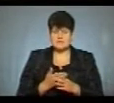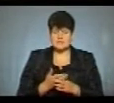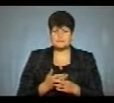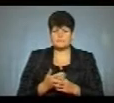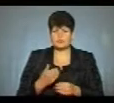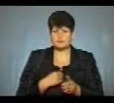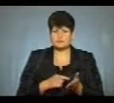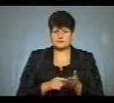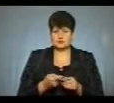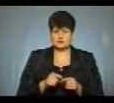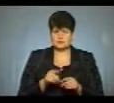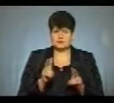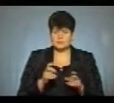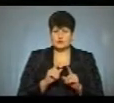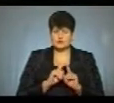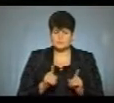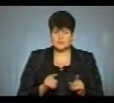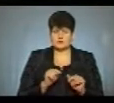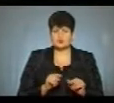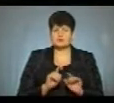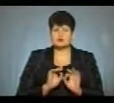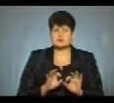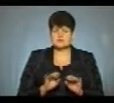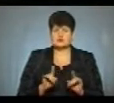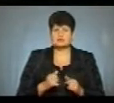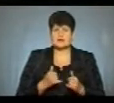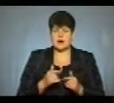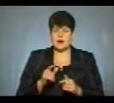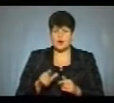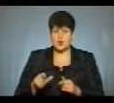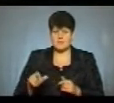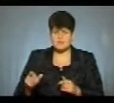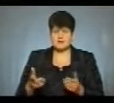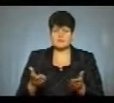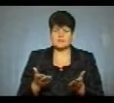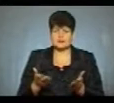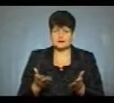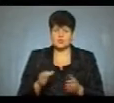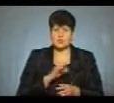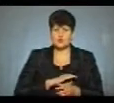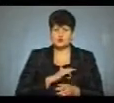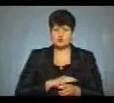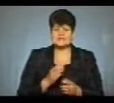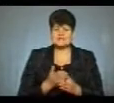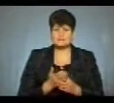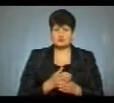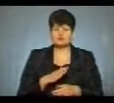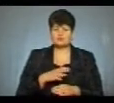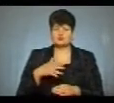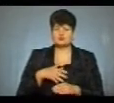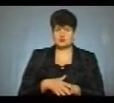теми особливо, щоб роз'яснити, що для громадян, які користуються пільгами, щоб було